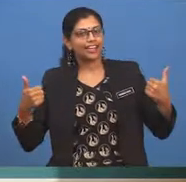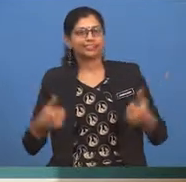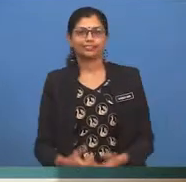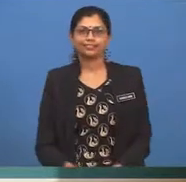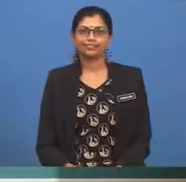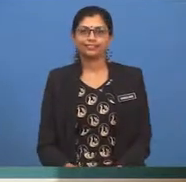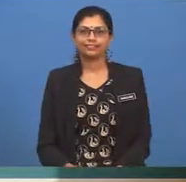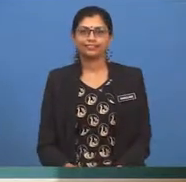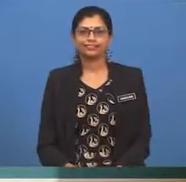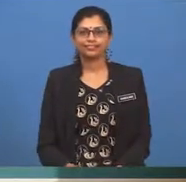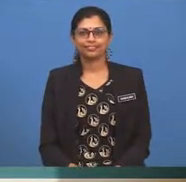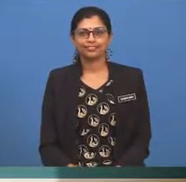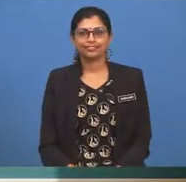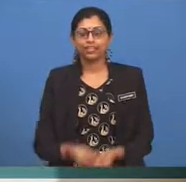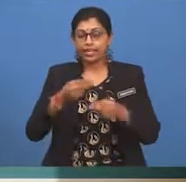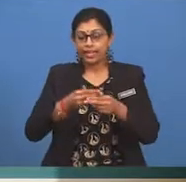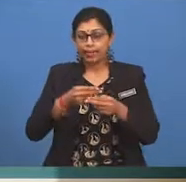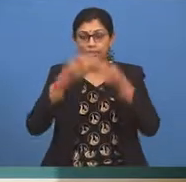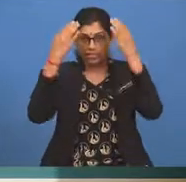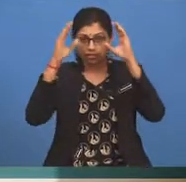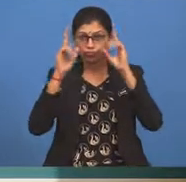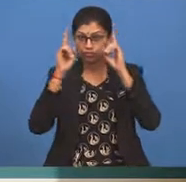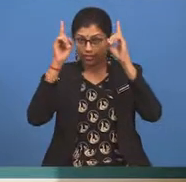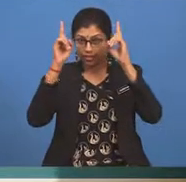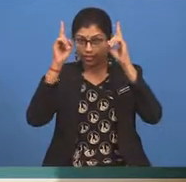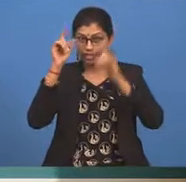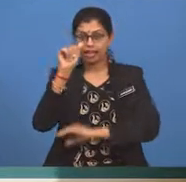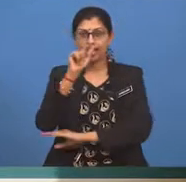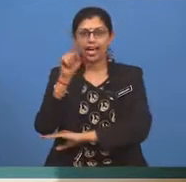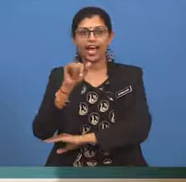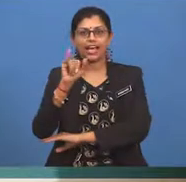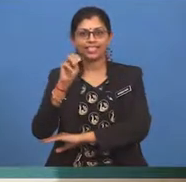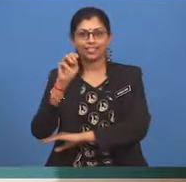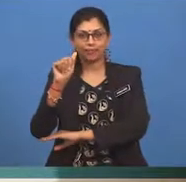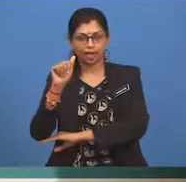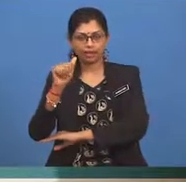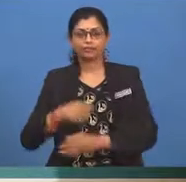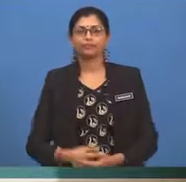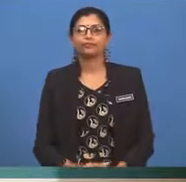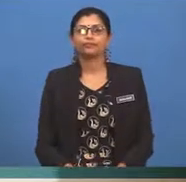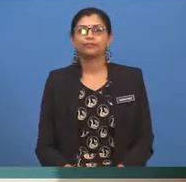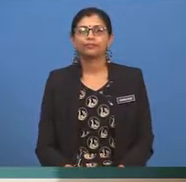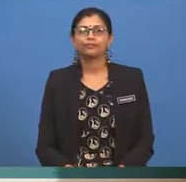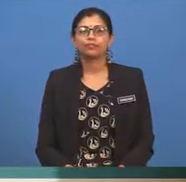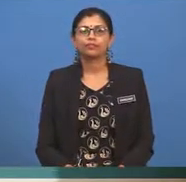hendaknya. Nama cikgu Azima Zuana binti Haji Zakaria.